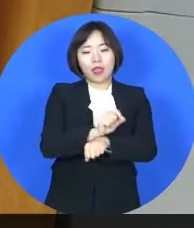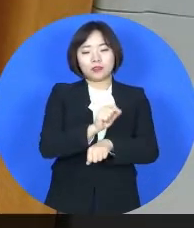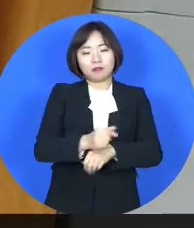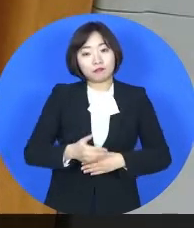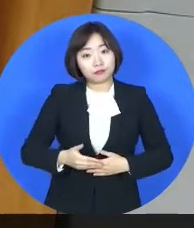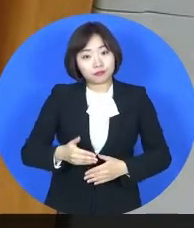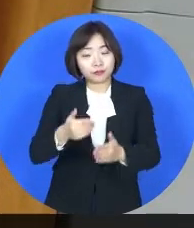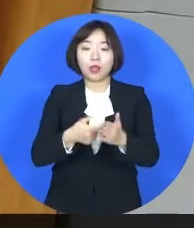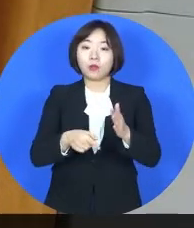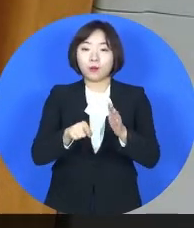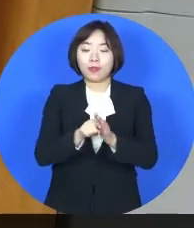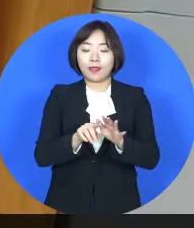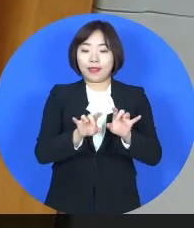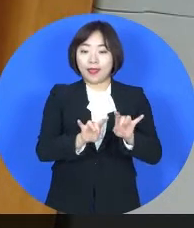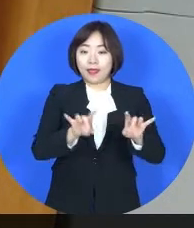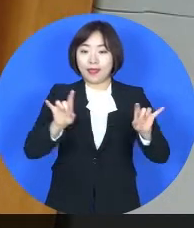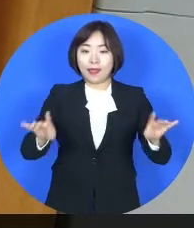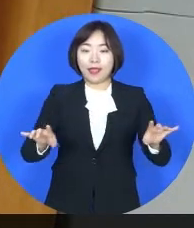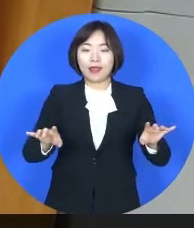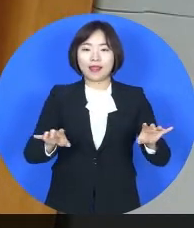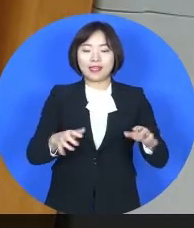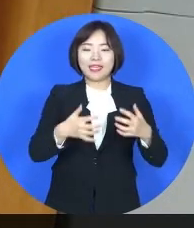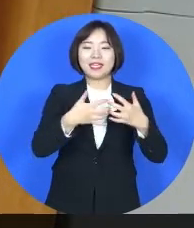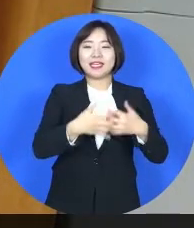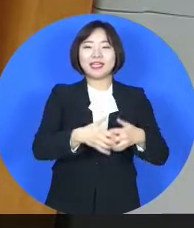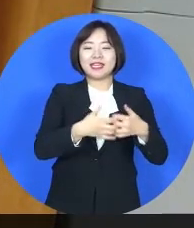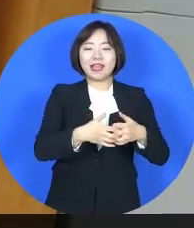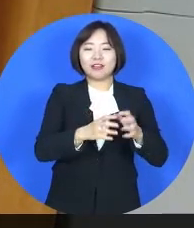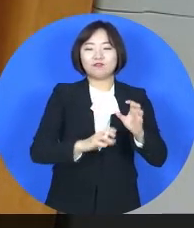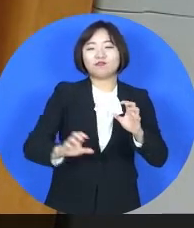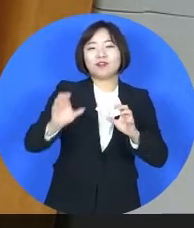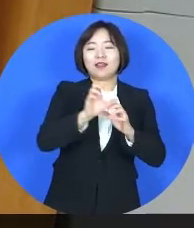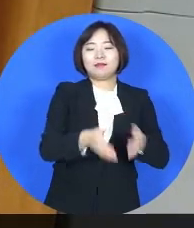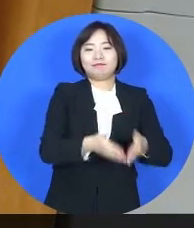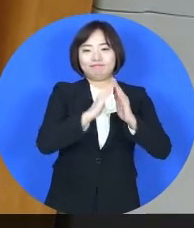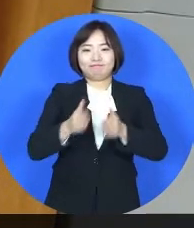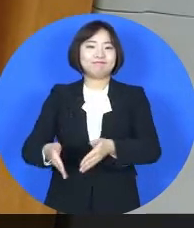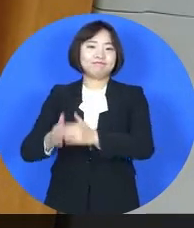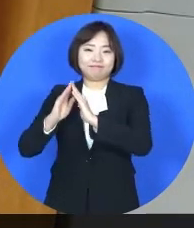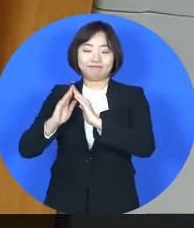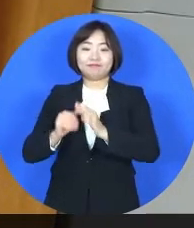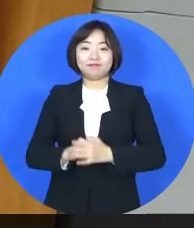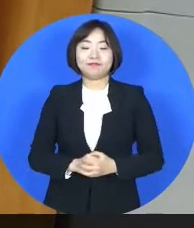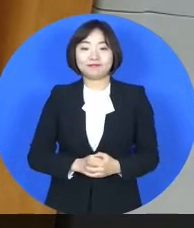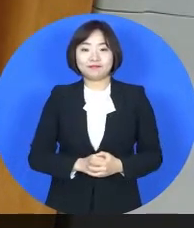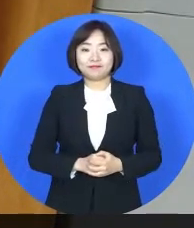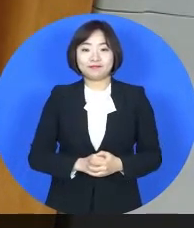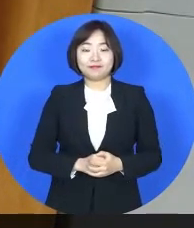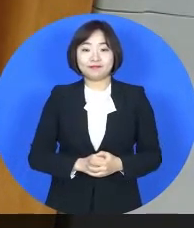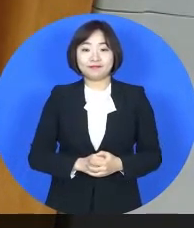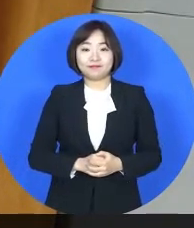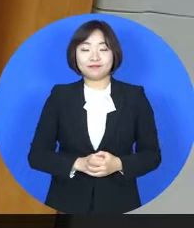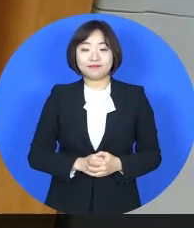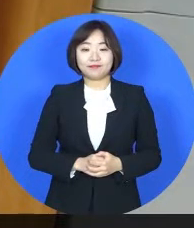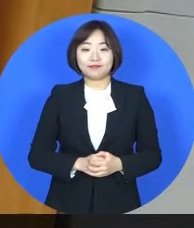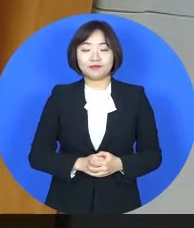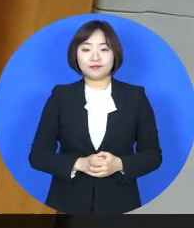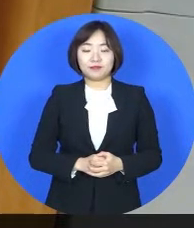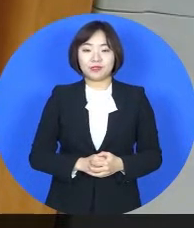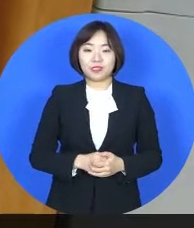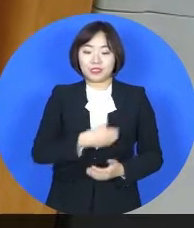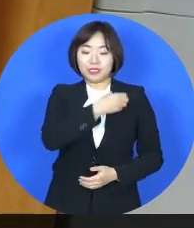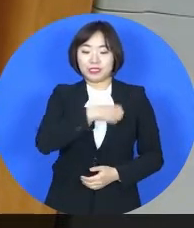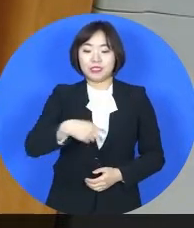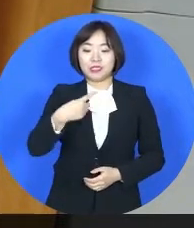추진을 위해 각각 무인 민원 발급기를 추가로 설치했습니다. 무인 민원 발급기는 주민등록